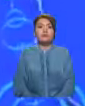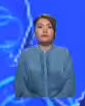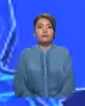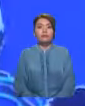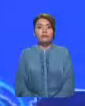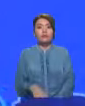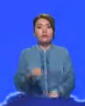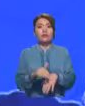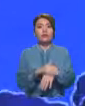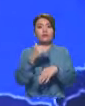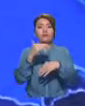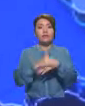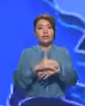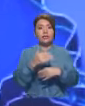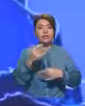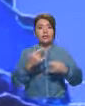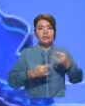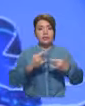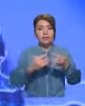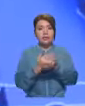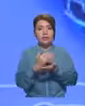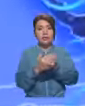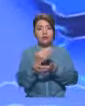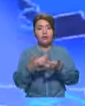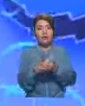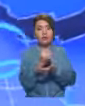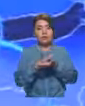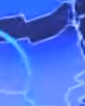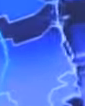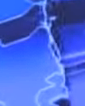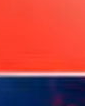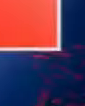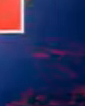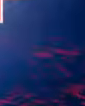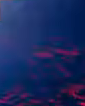Вечер добрый. В эфире Астана Таймс. В студии работает Жанна Ситхан. И коротко о главном.